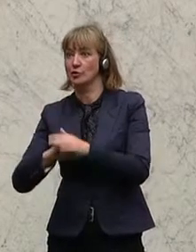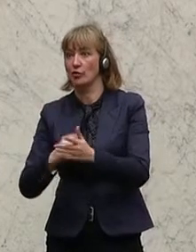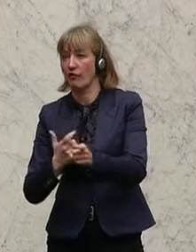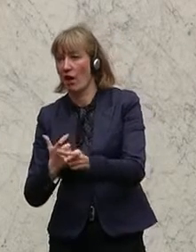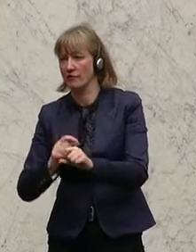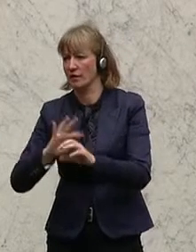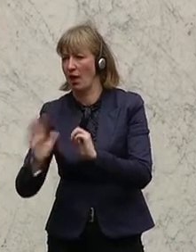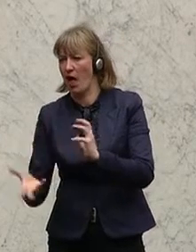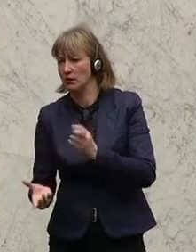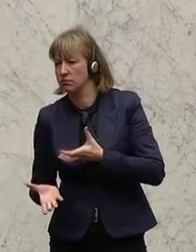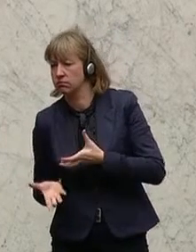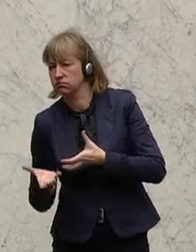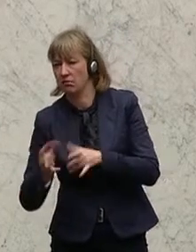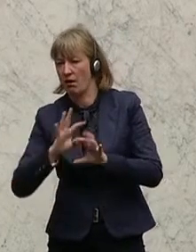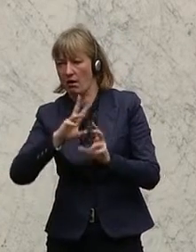mit allen möglichen